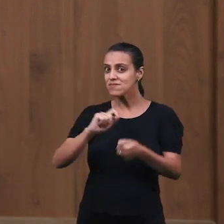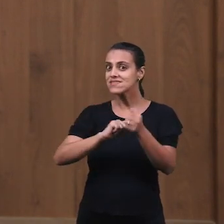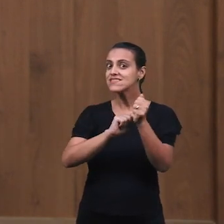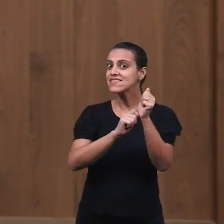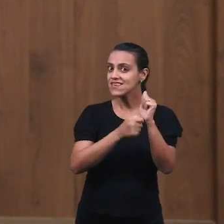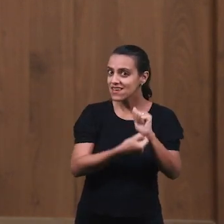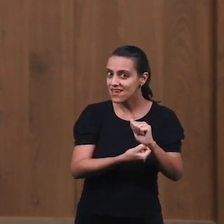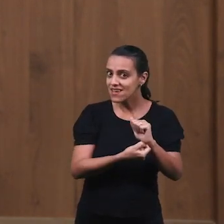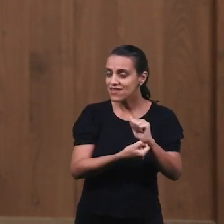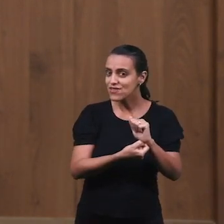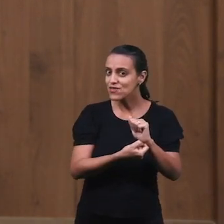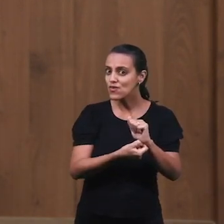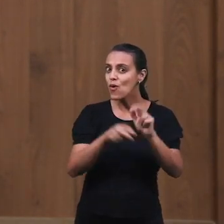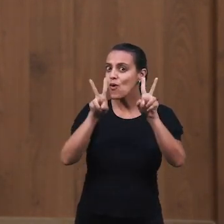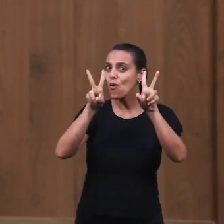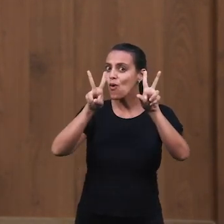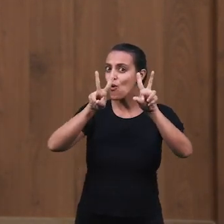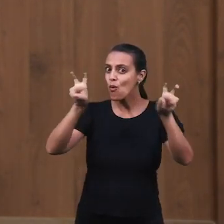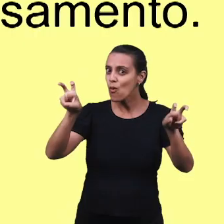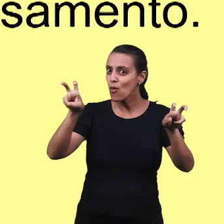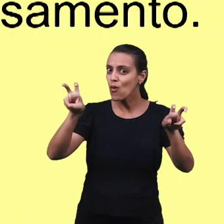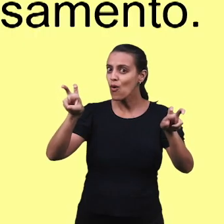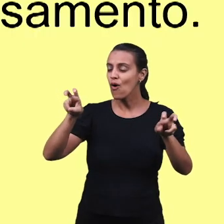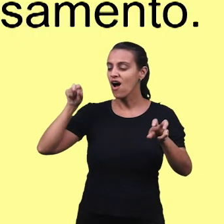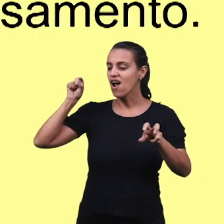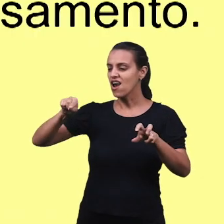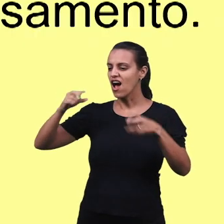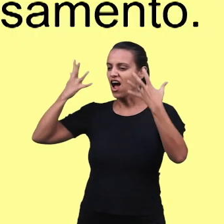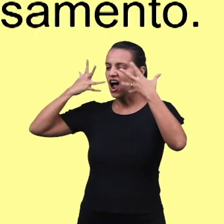le secret? De celui qui mange